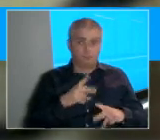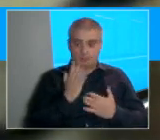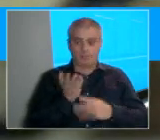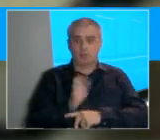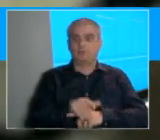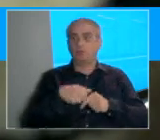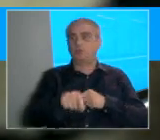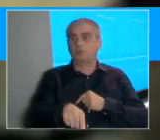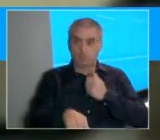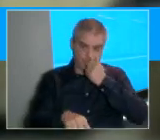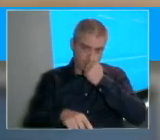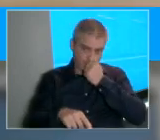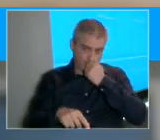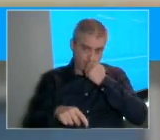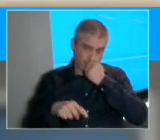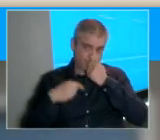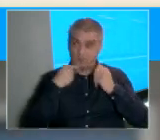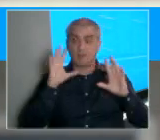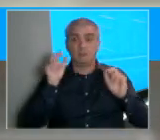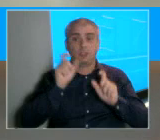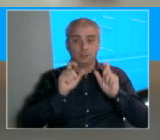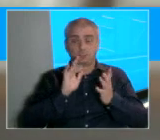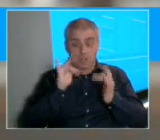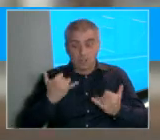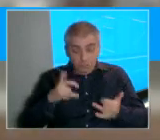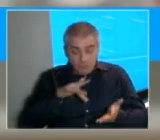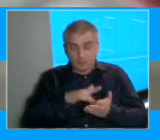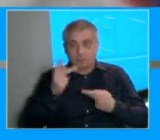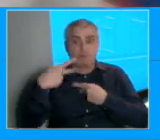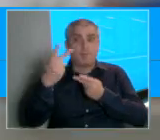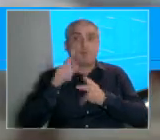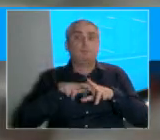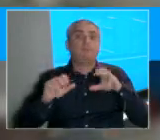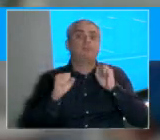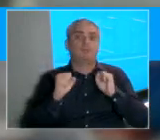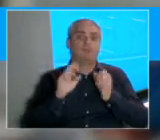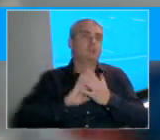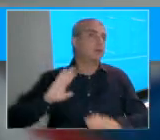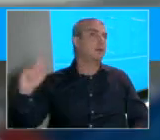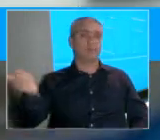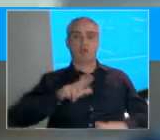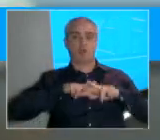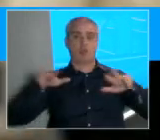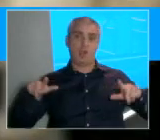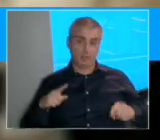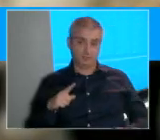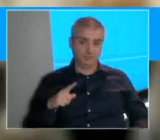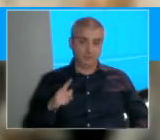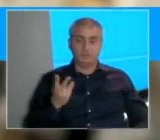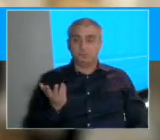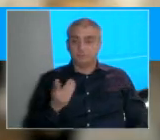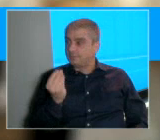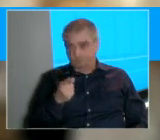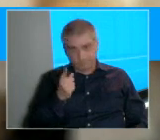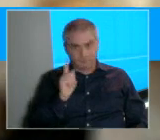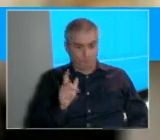נפטרו השנה, ובנוסף אנחנו מדברים על עשרות אנשים שכעת מושפזים במצב קשה ברחבי הארץ. העניין הוא שהדבר